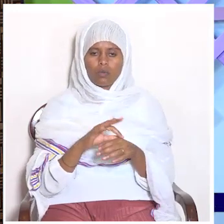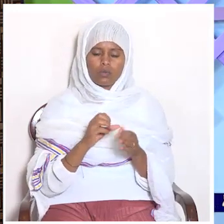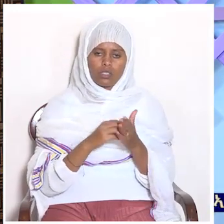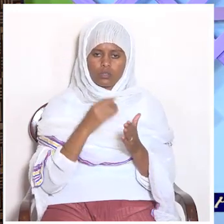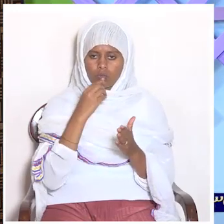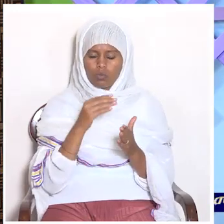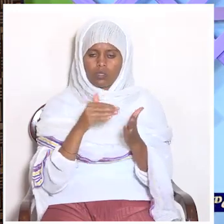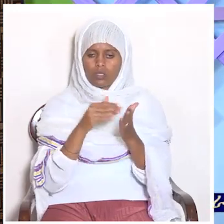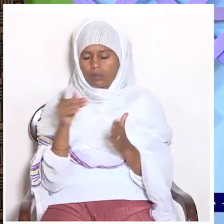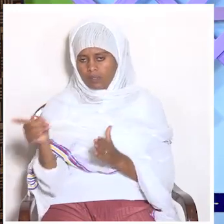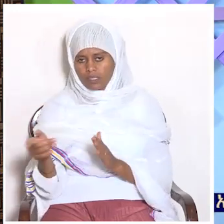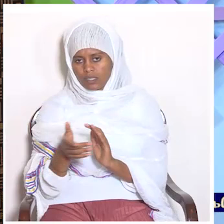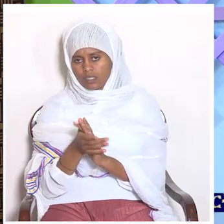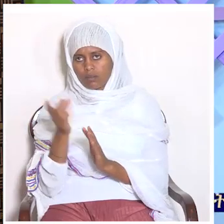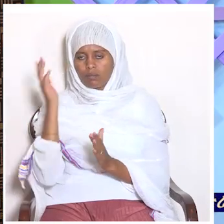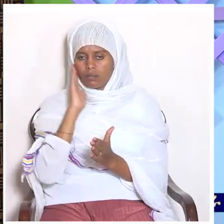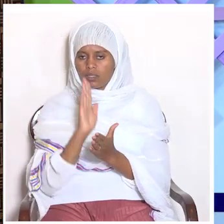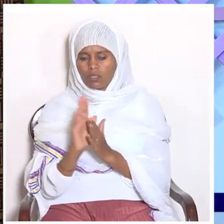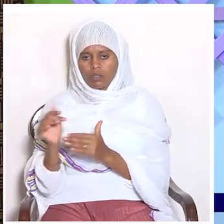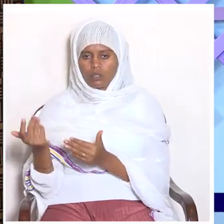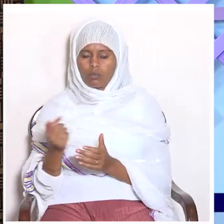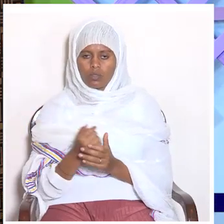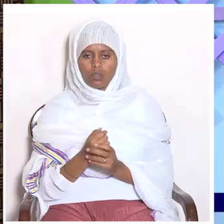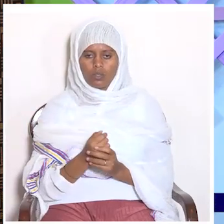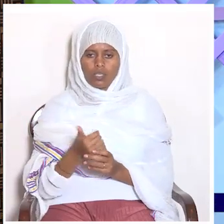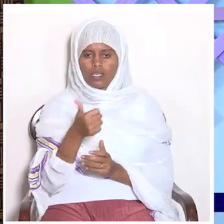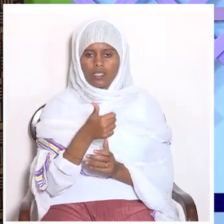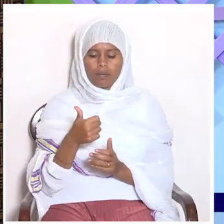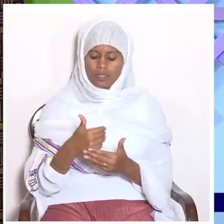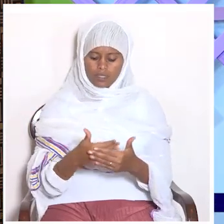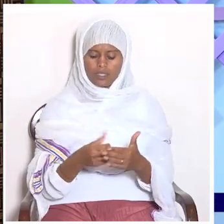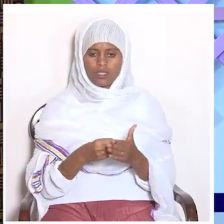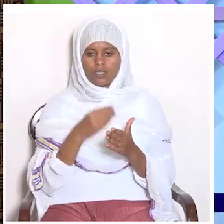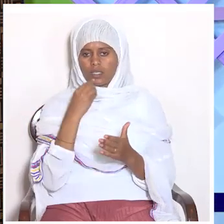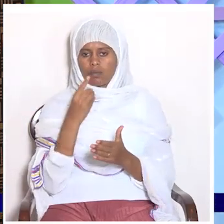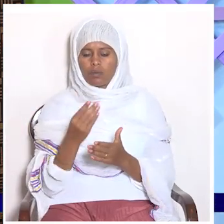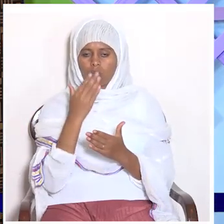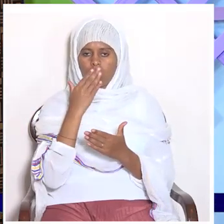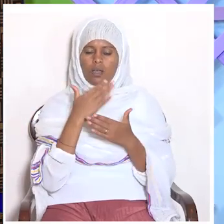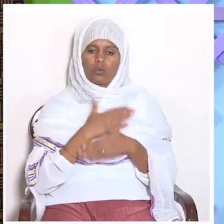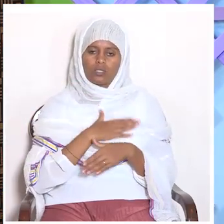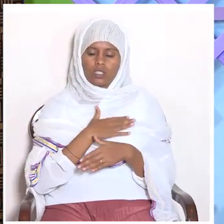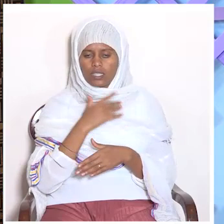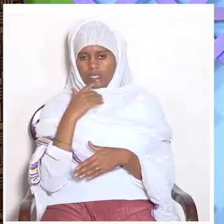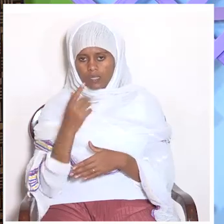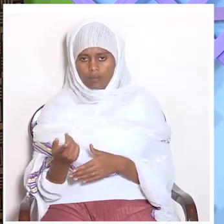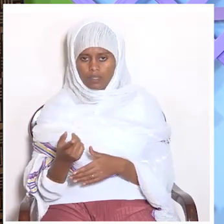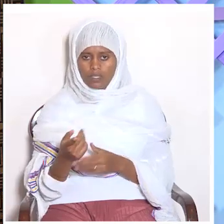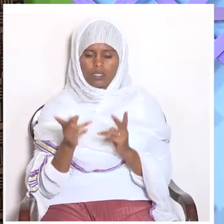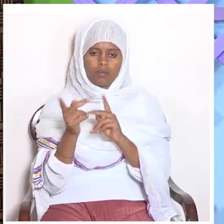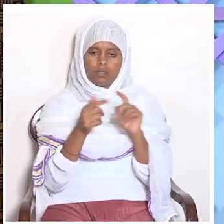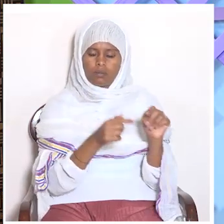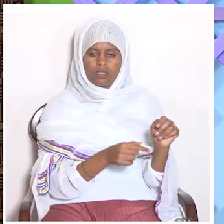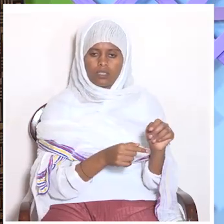زكارياس حاميموس لزولوا نعو نجزي عبير محاركا كتبلو إرسابيت ما تريسا سلزبالت نمكو عزبك عكي